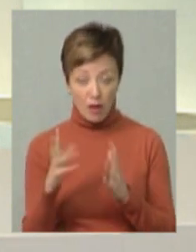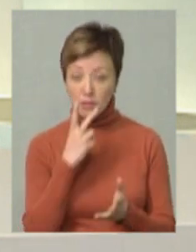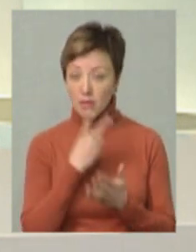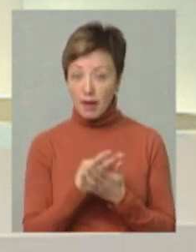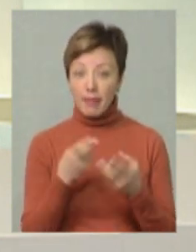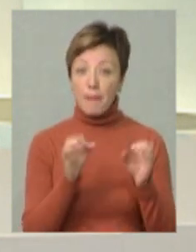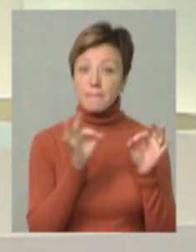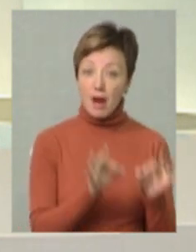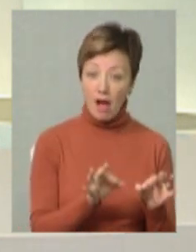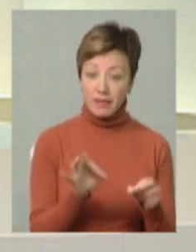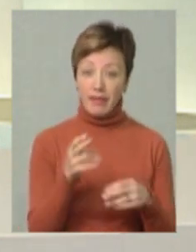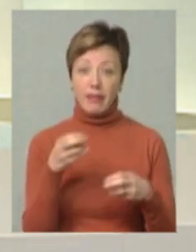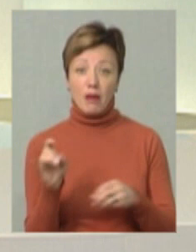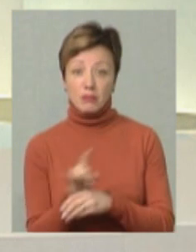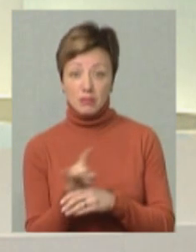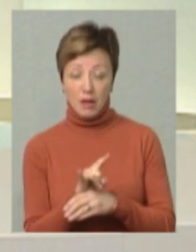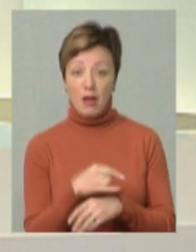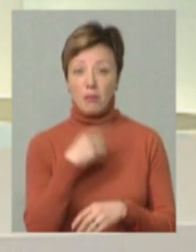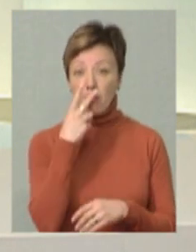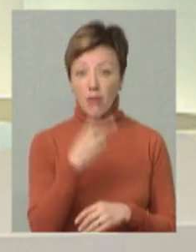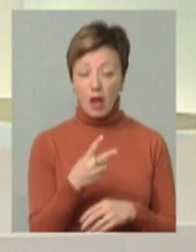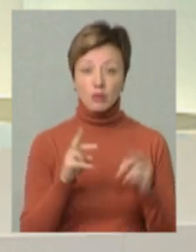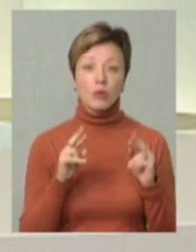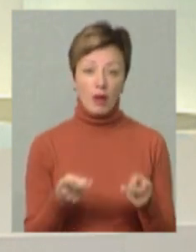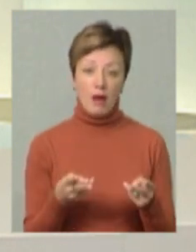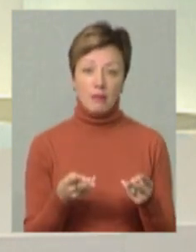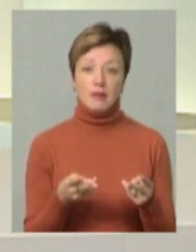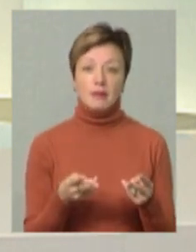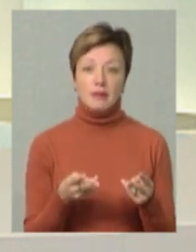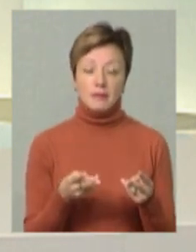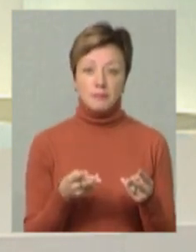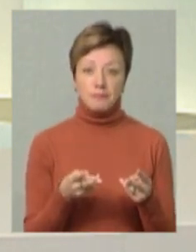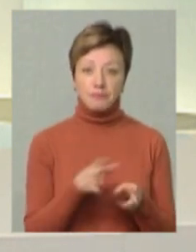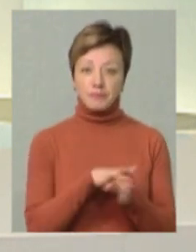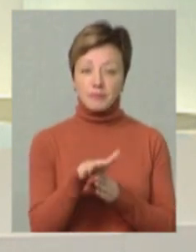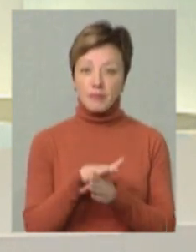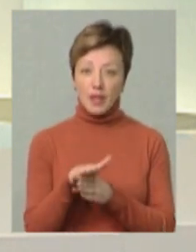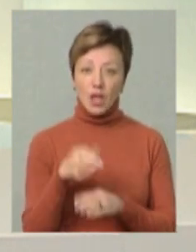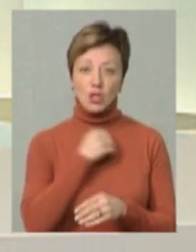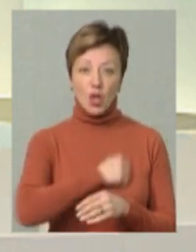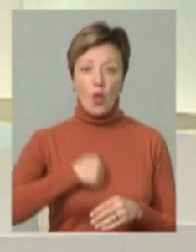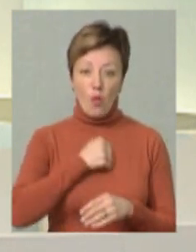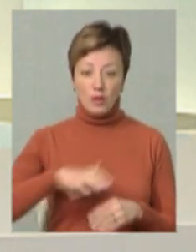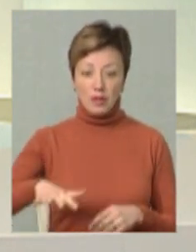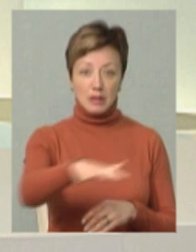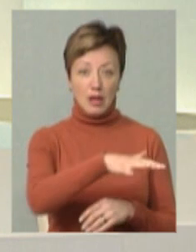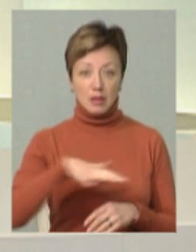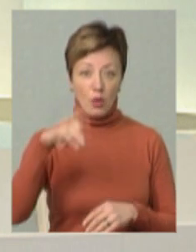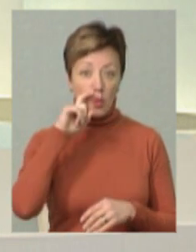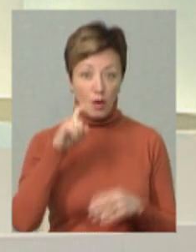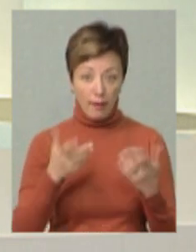бачимо, де правда, де неправда. Ми бачимо, як відбувається зло на теренах України.